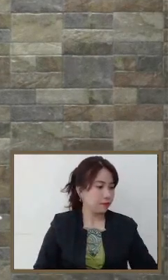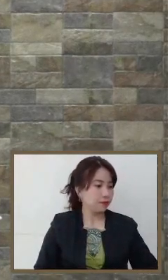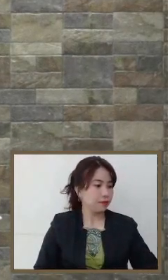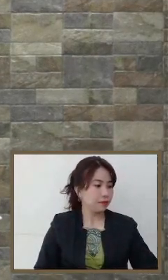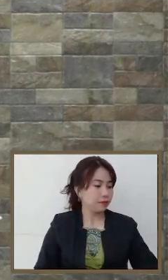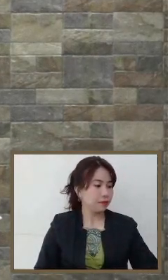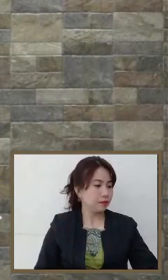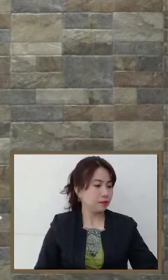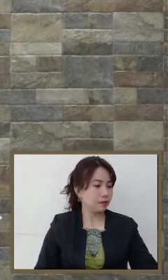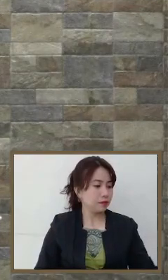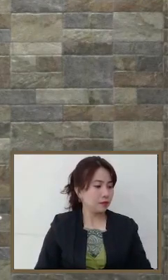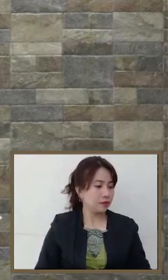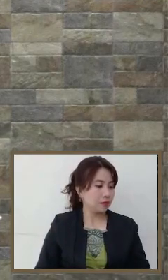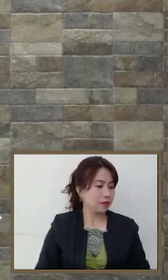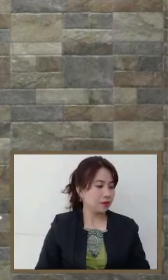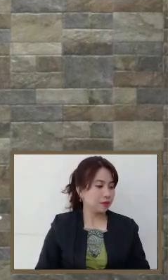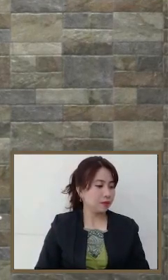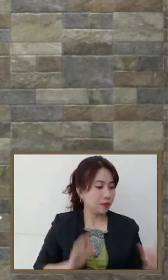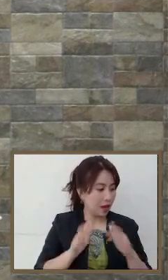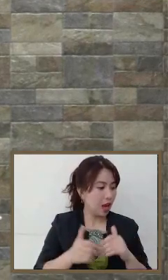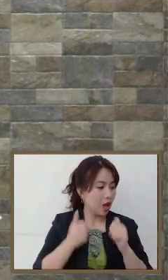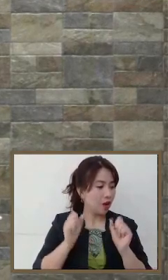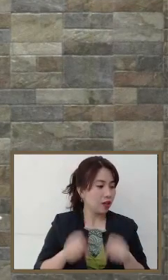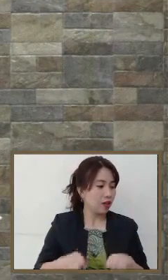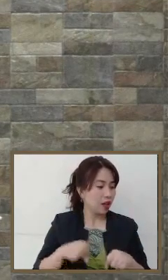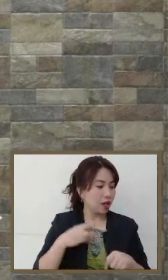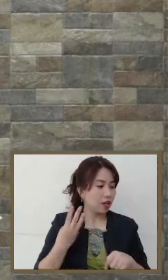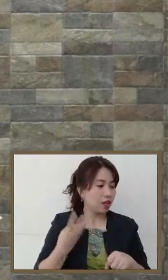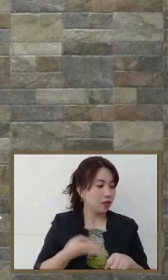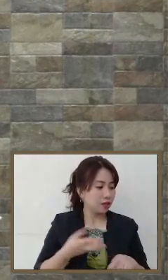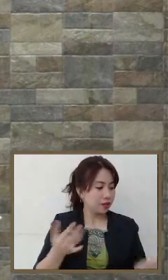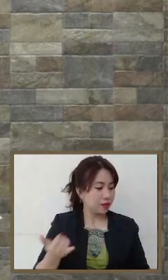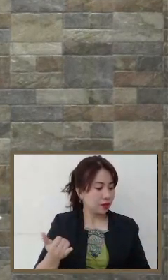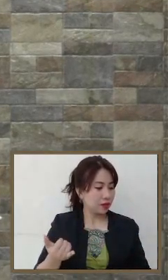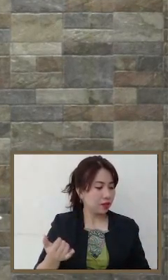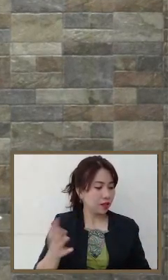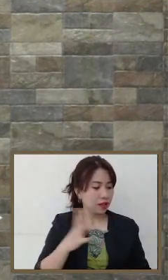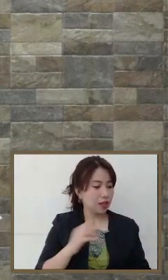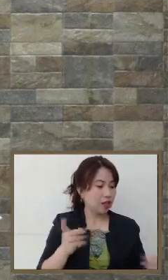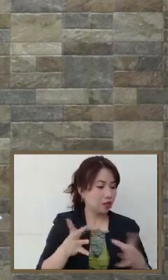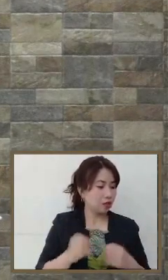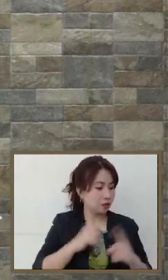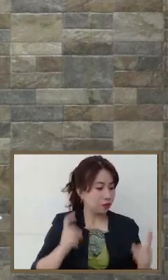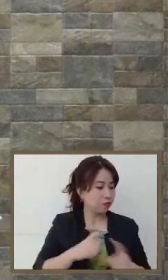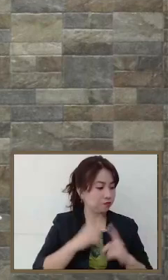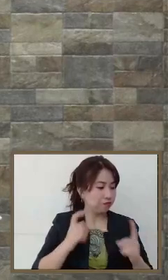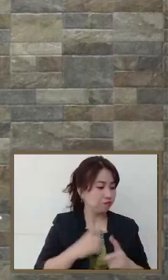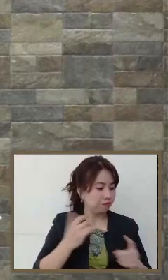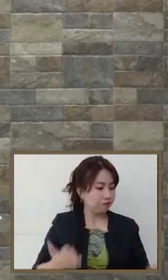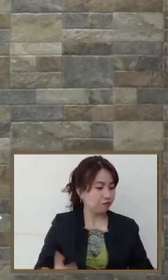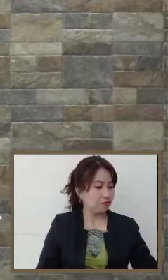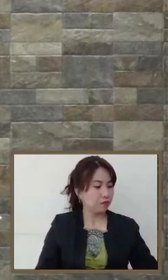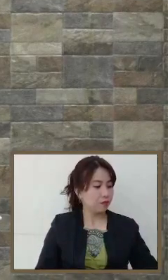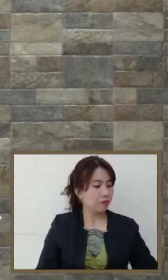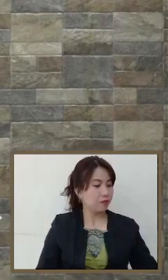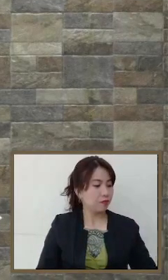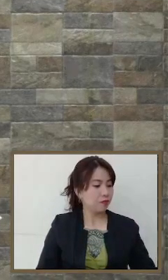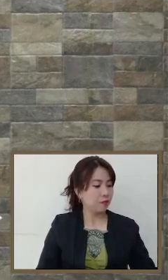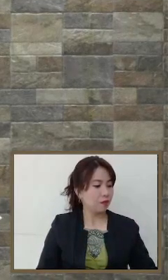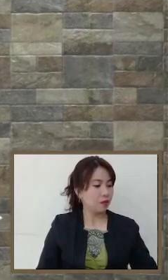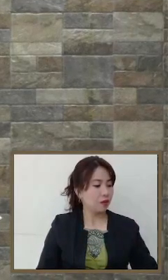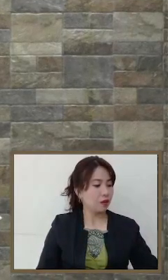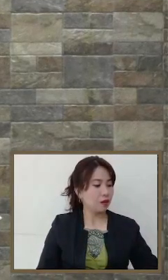ko how then can I do this great wickedness and sin against God magagawa after